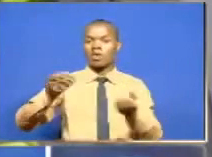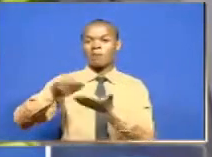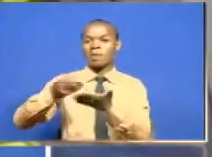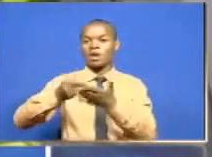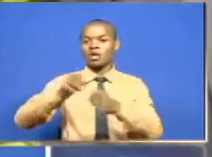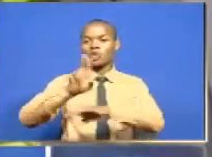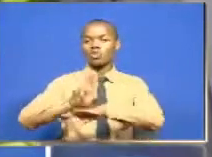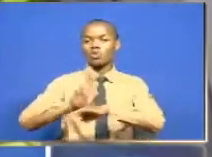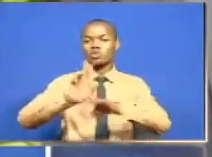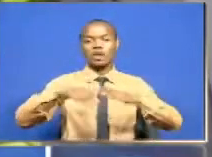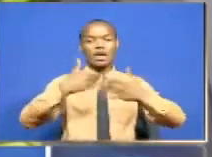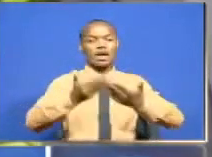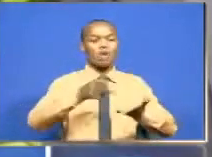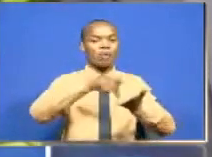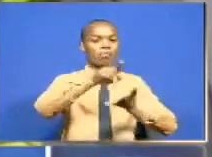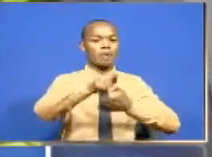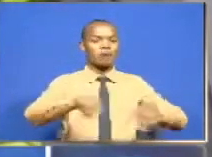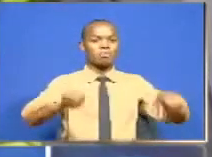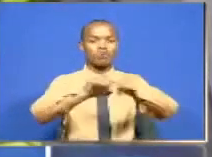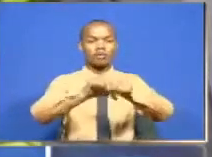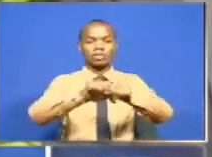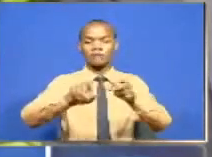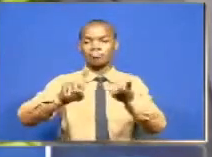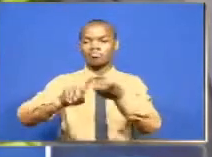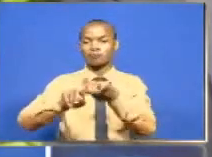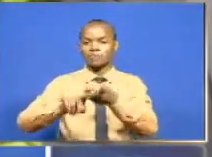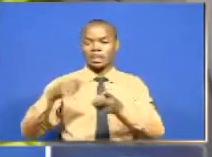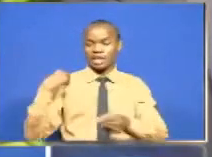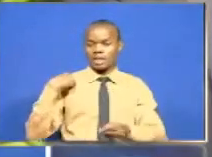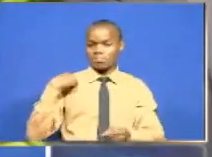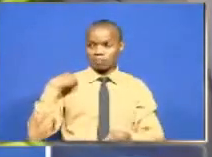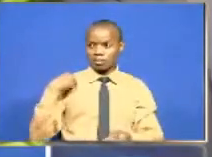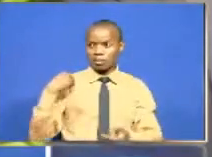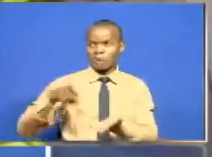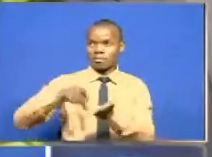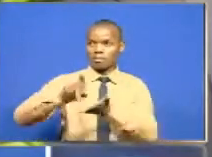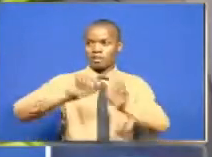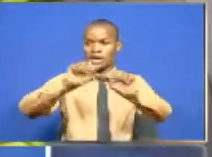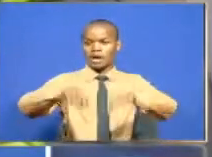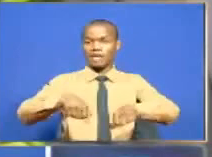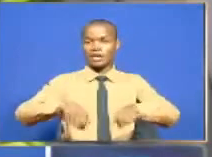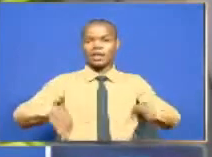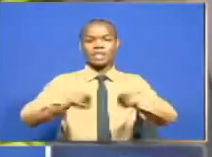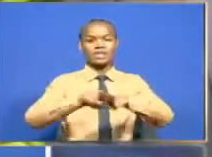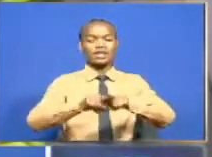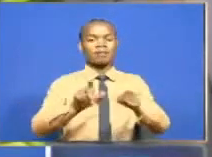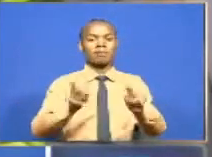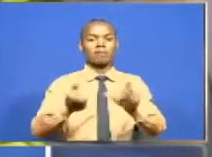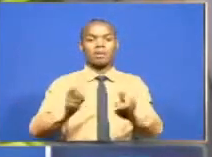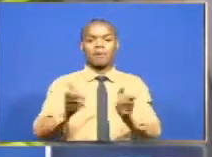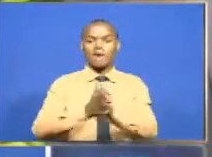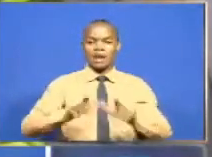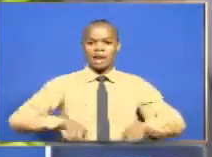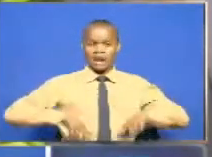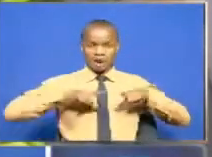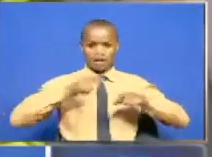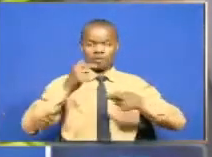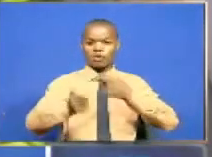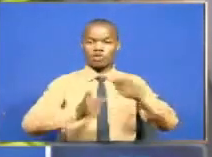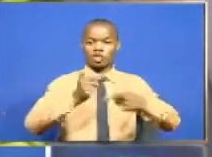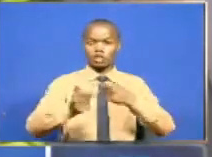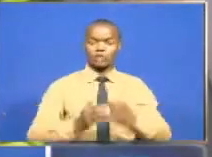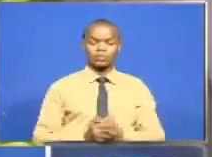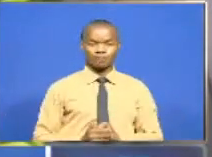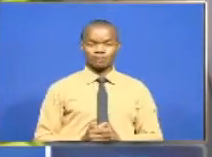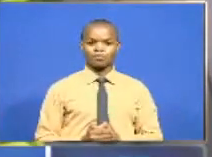kiatu, unamnunulia bwana yako nguo, unamnunulia bibi yako kitu nyumbani, redio, maisha inaendelea mbele. Kwa hivyo hii